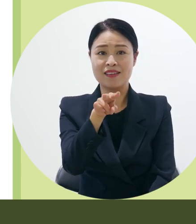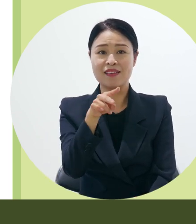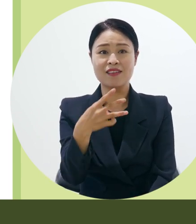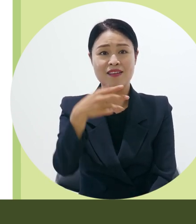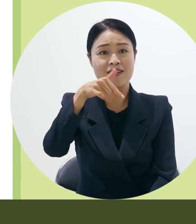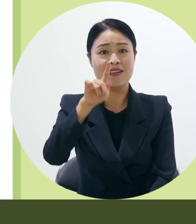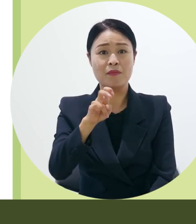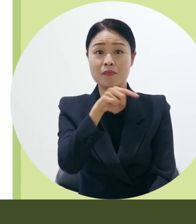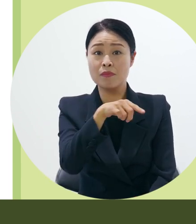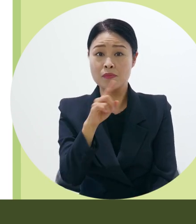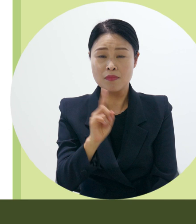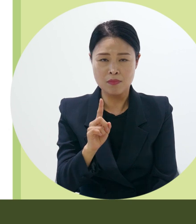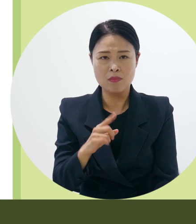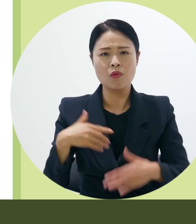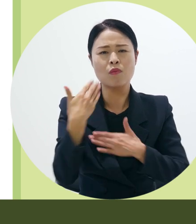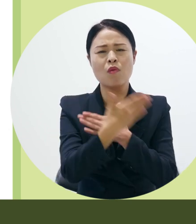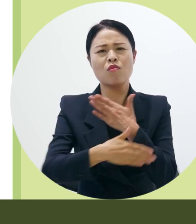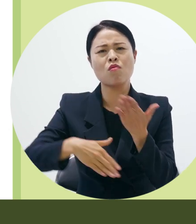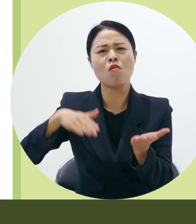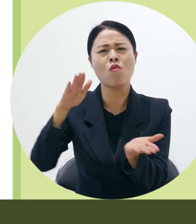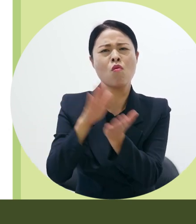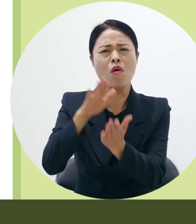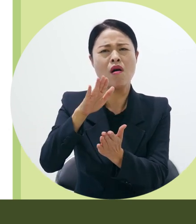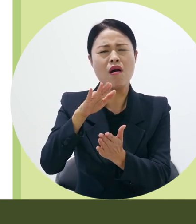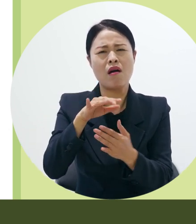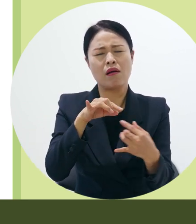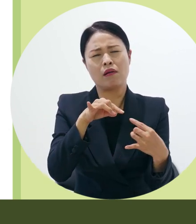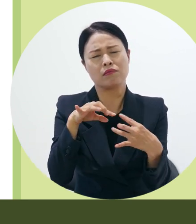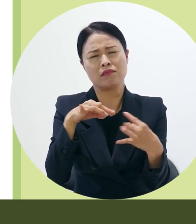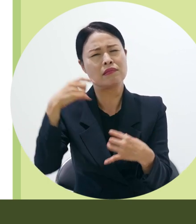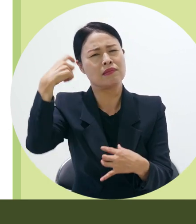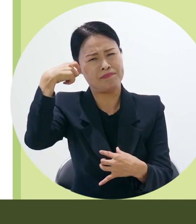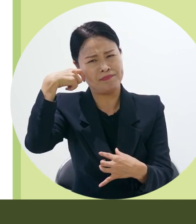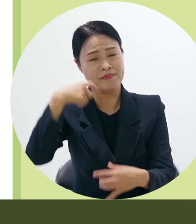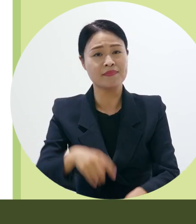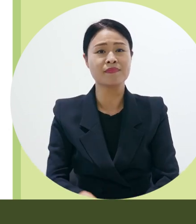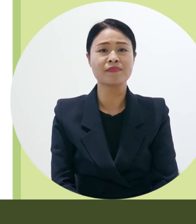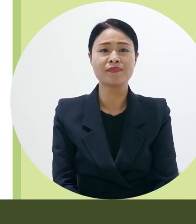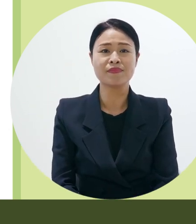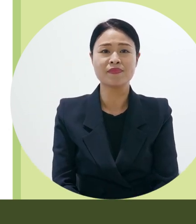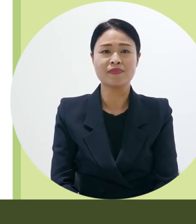자결감, 온몸에 열이 심해지고 찌르는 듯한 감각.